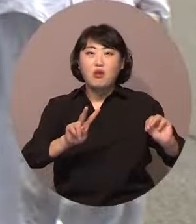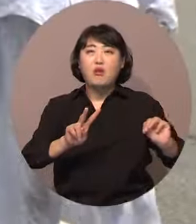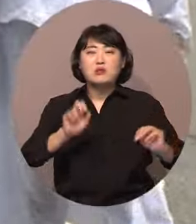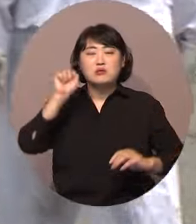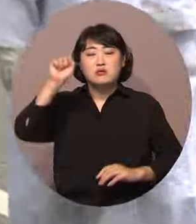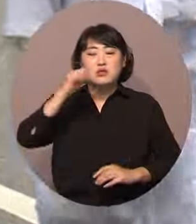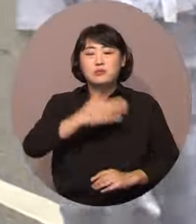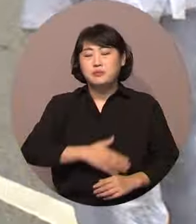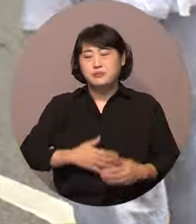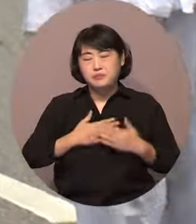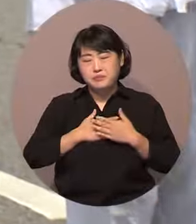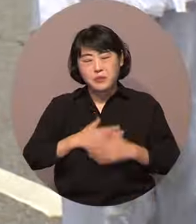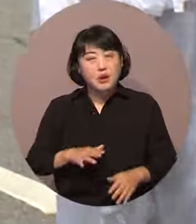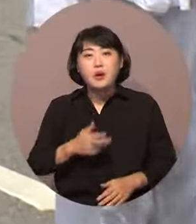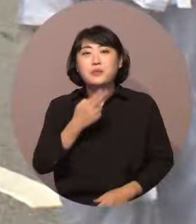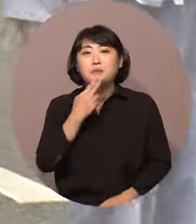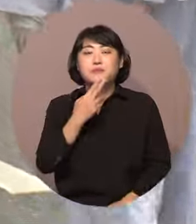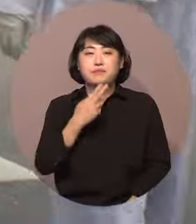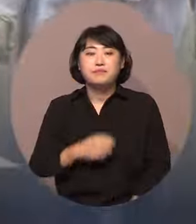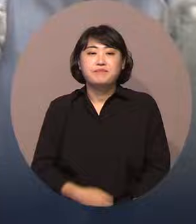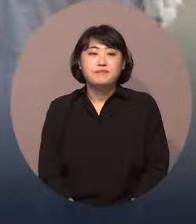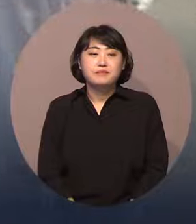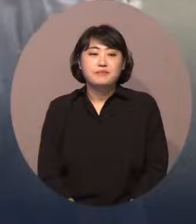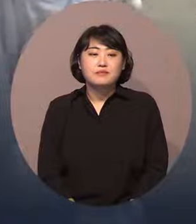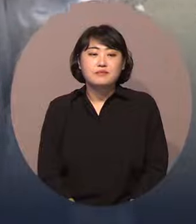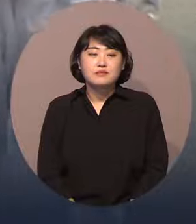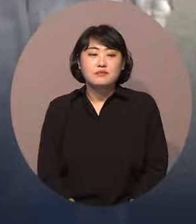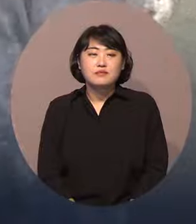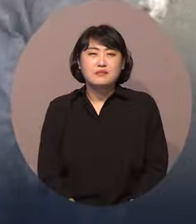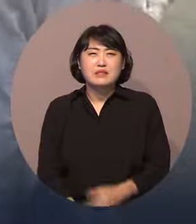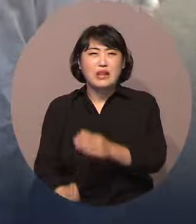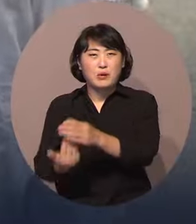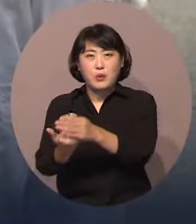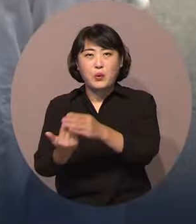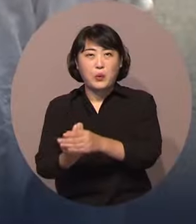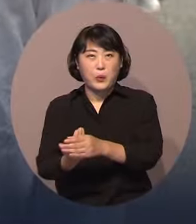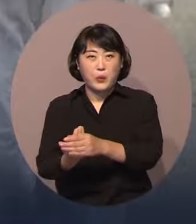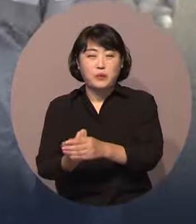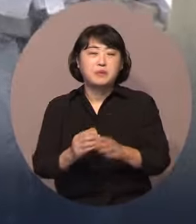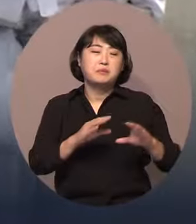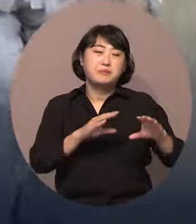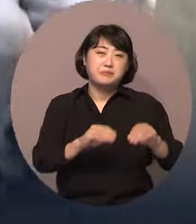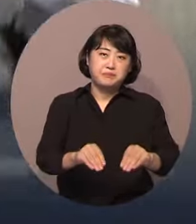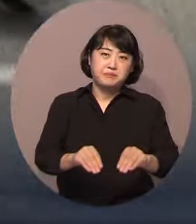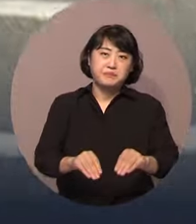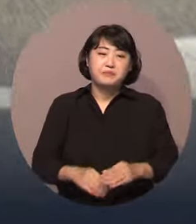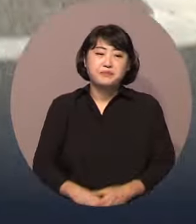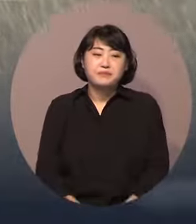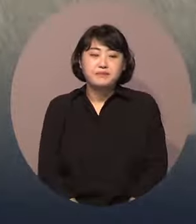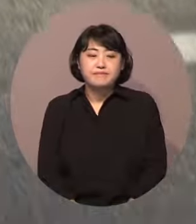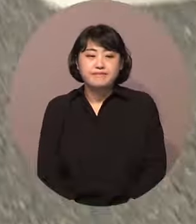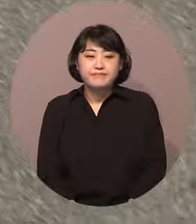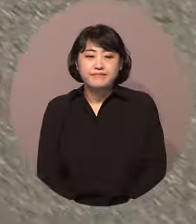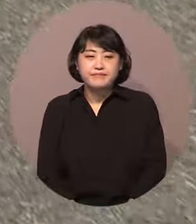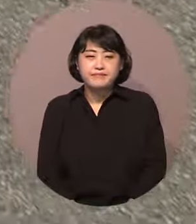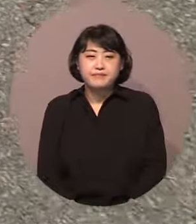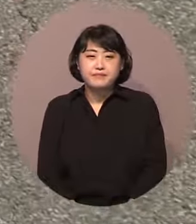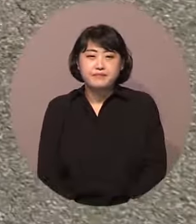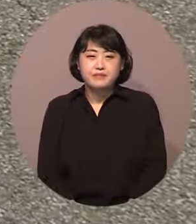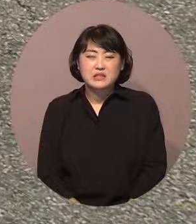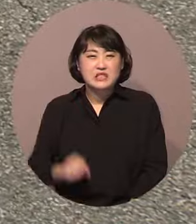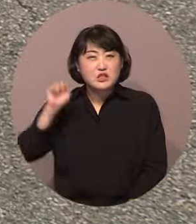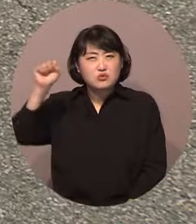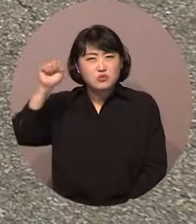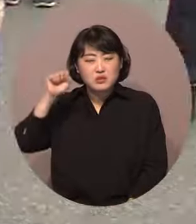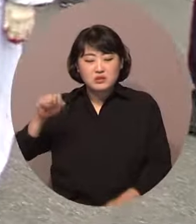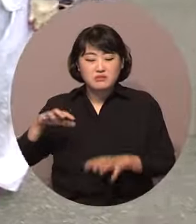아무도 없습니다. 참사! 참사! 멈춰! 멈춰! 거리로 나선